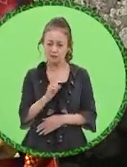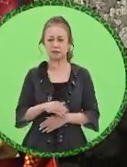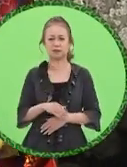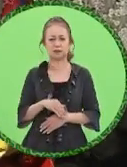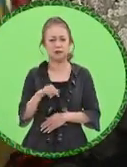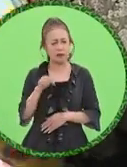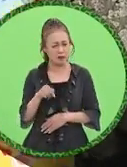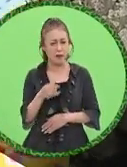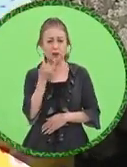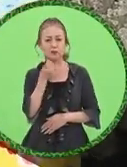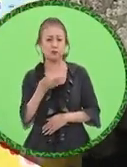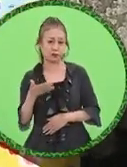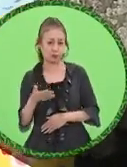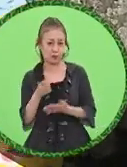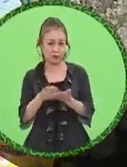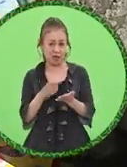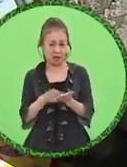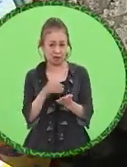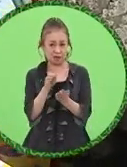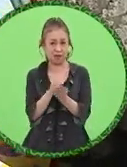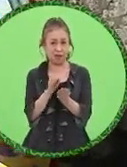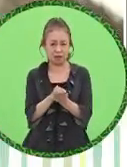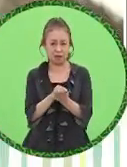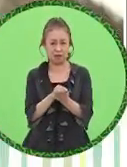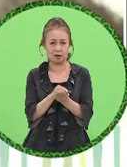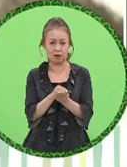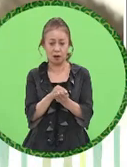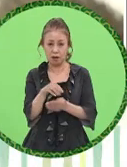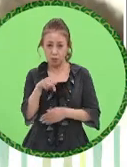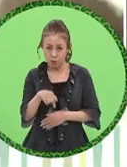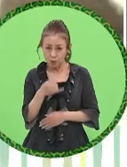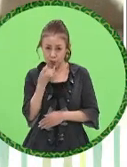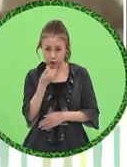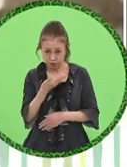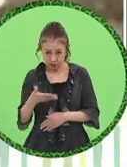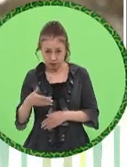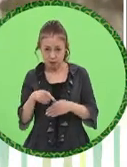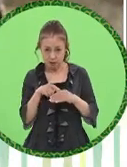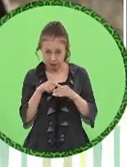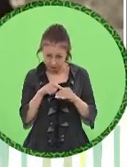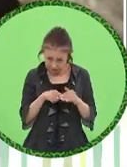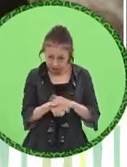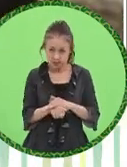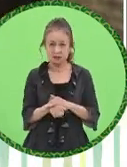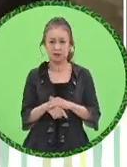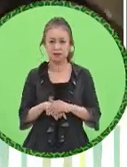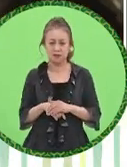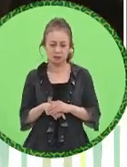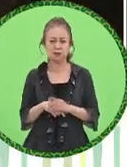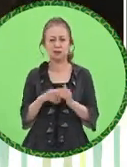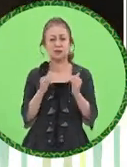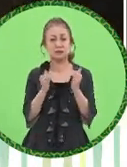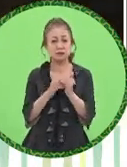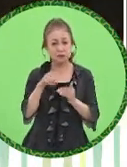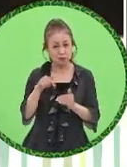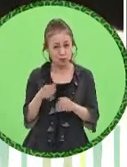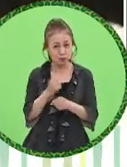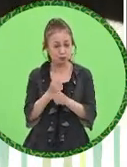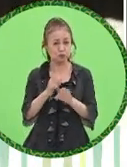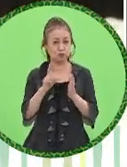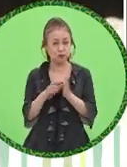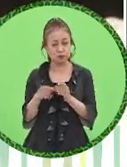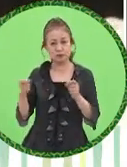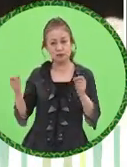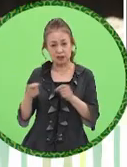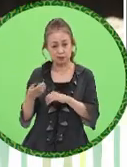ろう。 あれは海のカキ殻なんですね。 ここがもともとじゃあ海だったってことですか。 実はあのこの石垣を